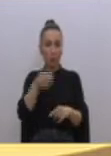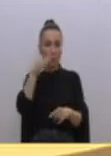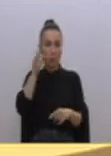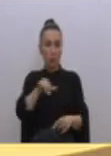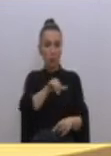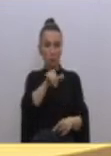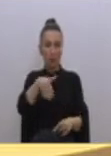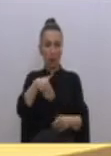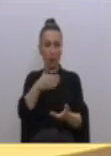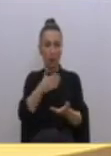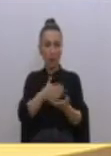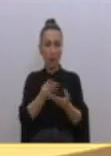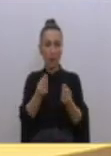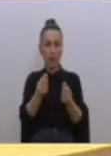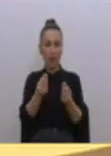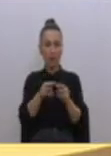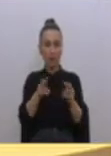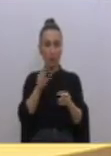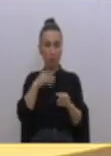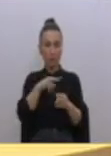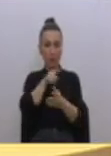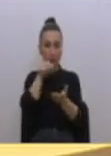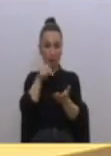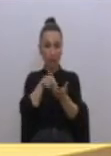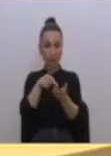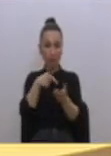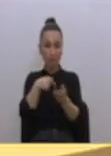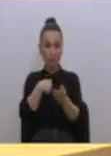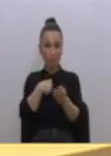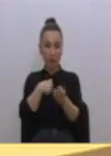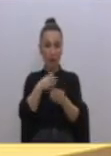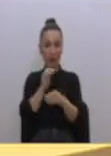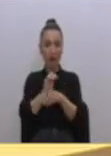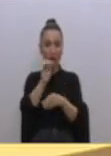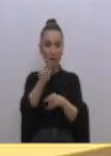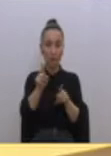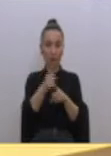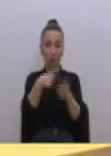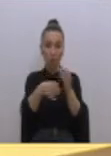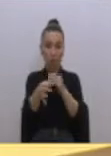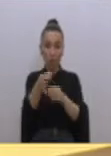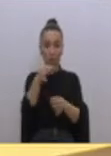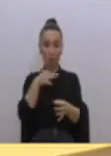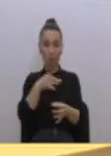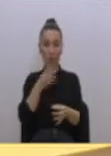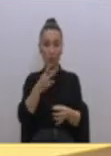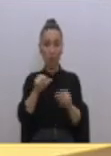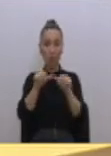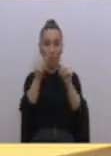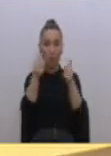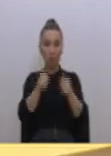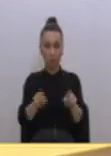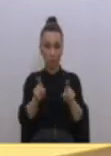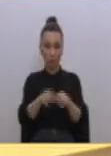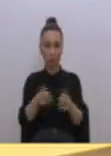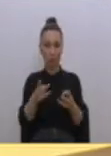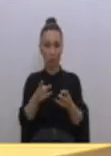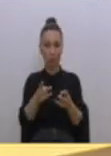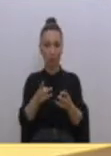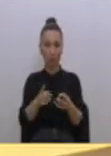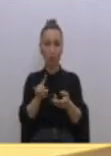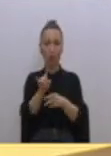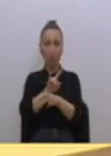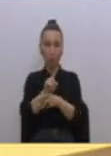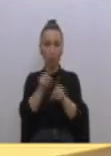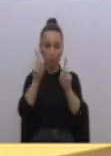finansa saministrosum kitkhvas odesats gamogigzamit. Pasukhi gagvecit formaluri mains. Tqvili